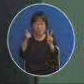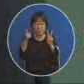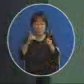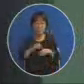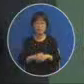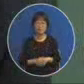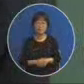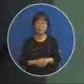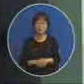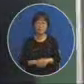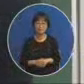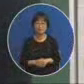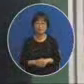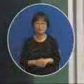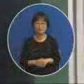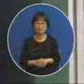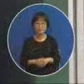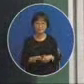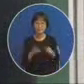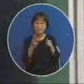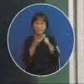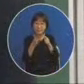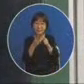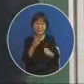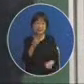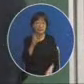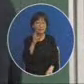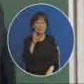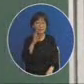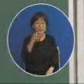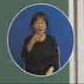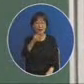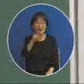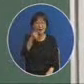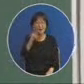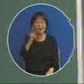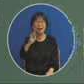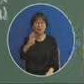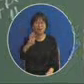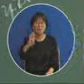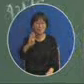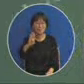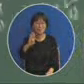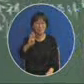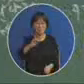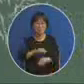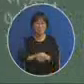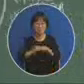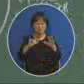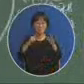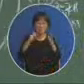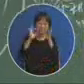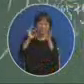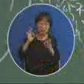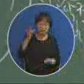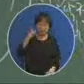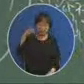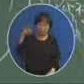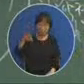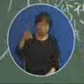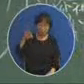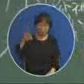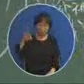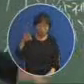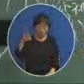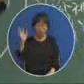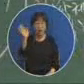뭡니까? And what else? 라합입니다. It's Rahab. 아무 쓸모 없는 사람으로 보이는 라합에게